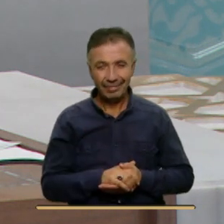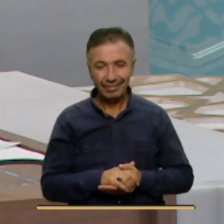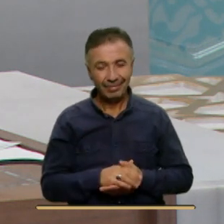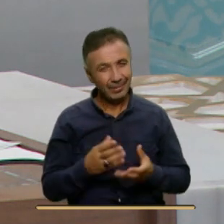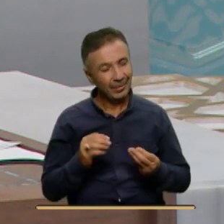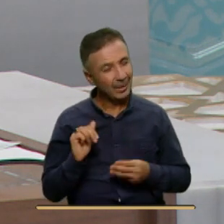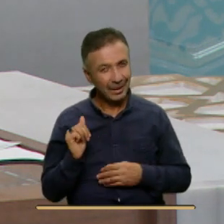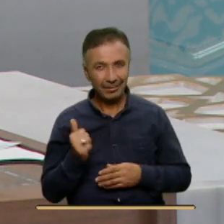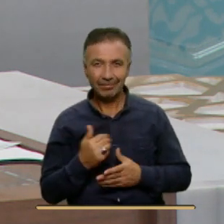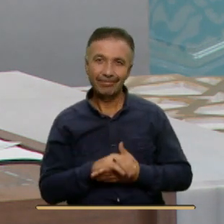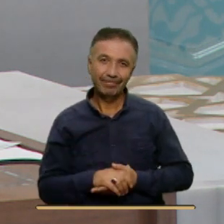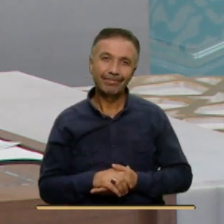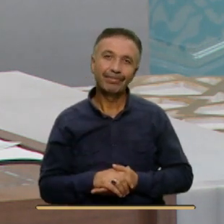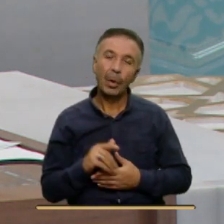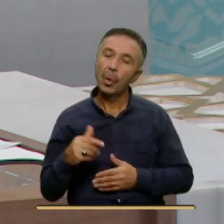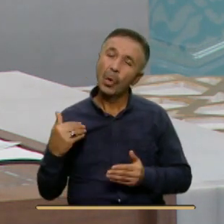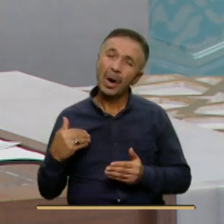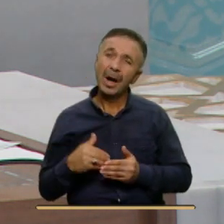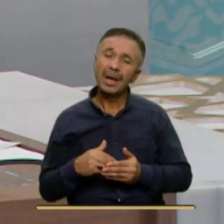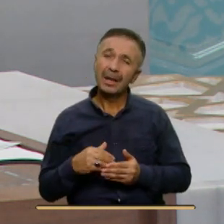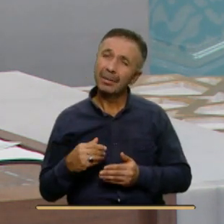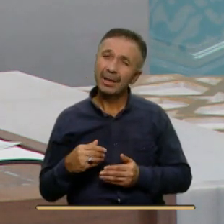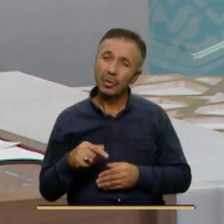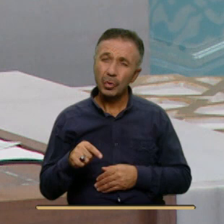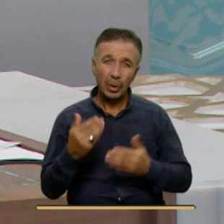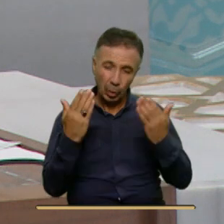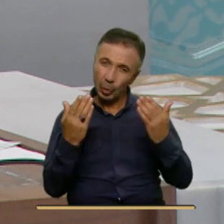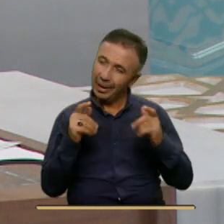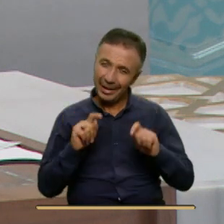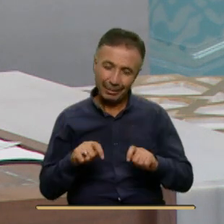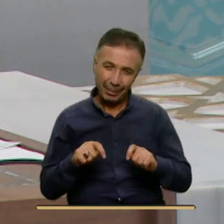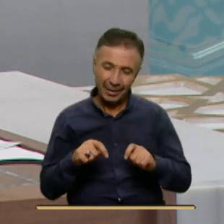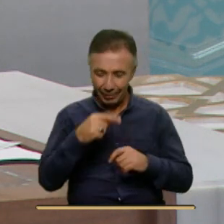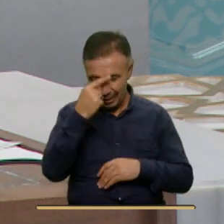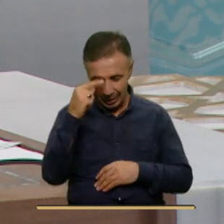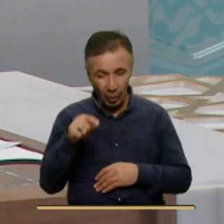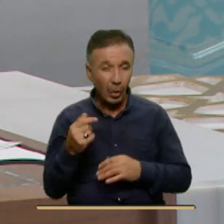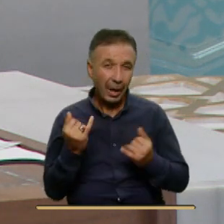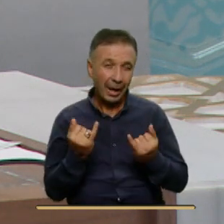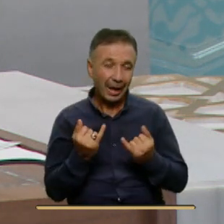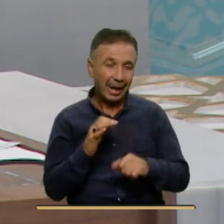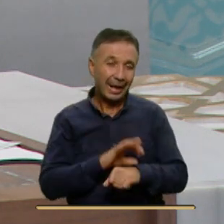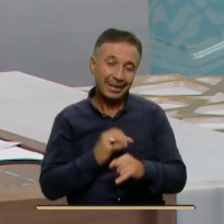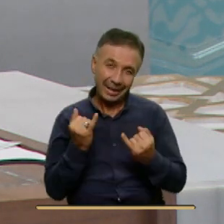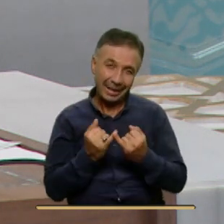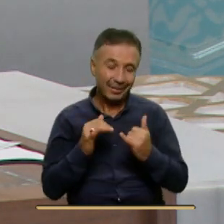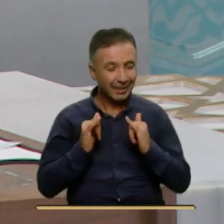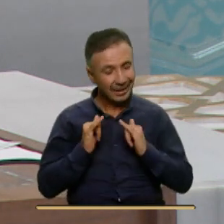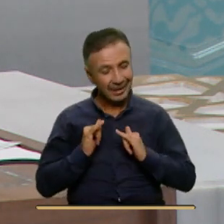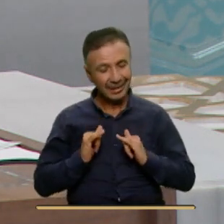mi? O kadar bile değil. Şurada dua etmemiz belki de o hasta kardeşlerimizi nasıl da